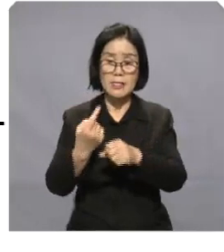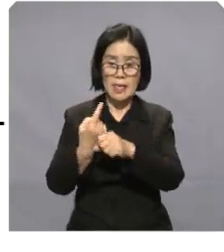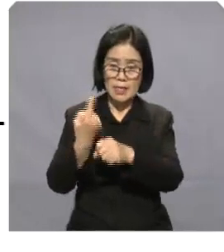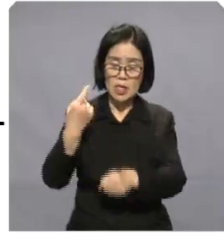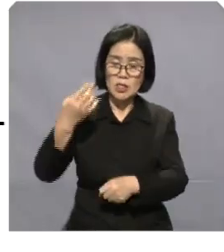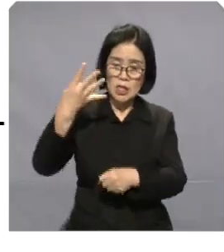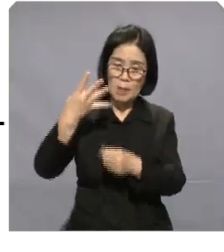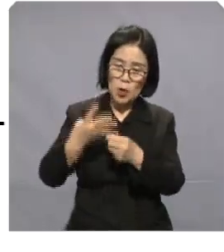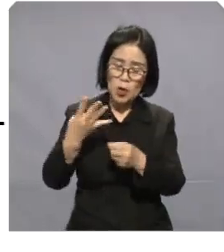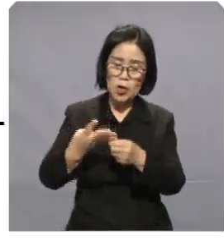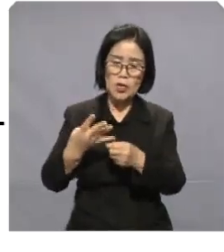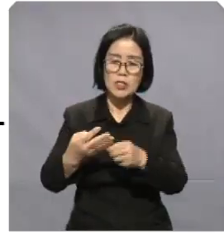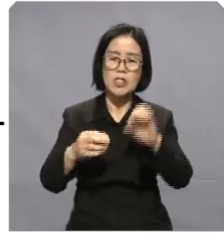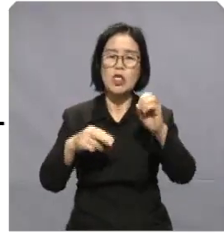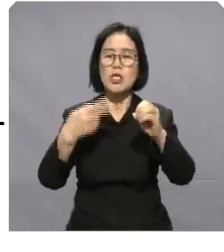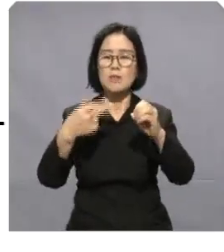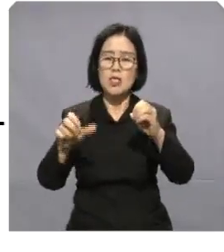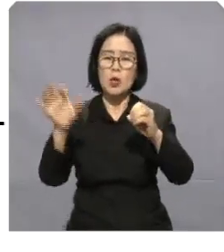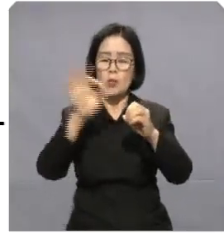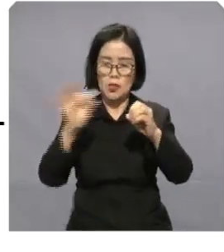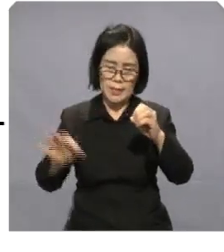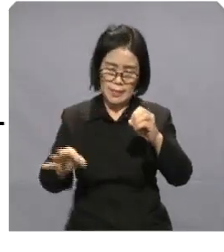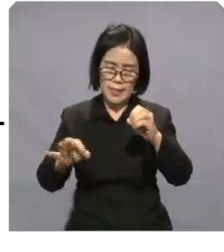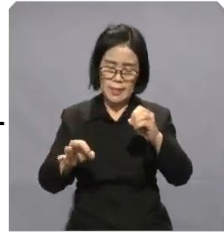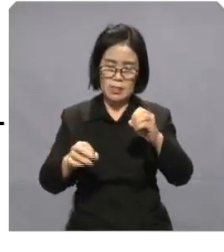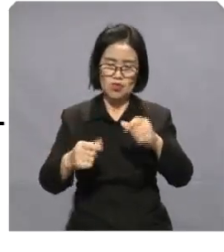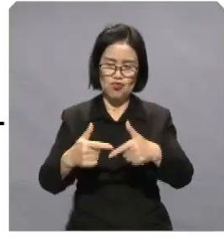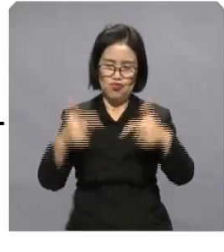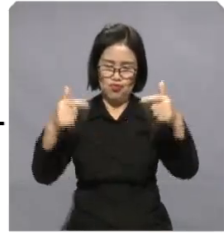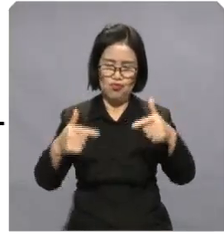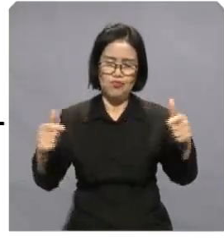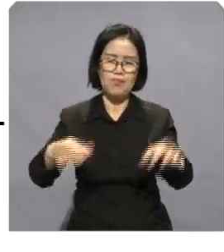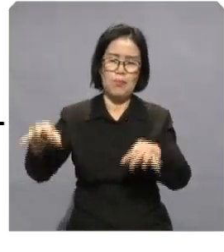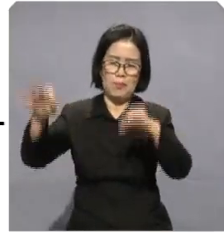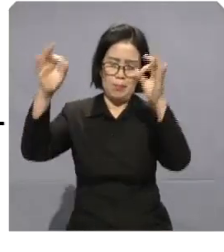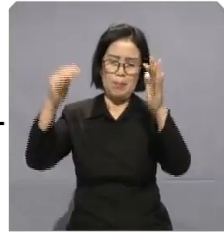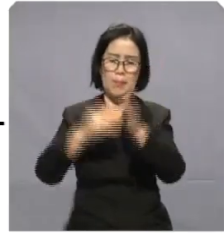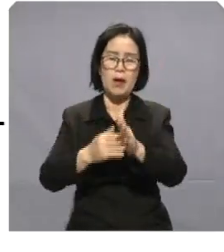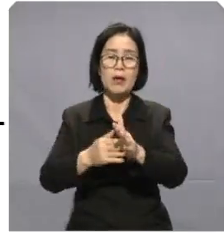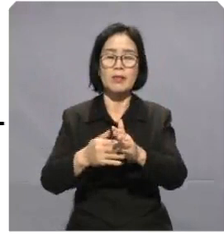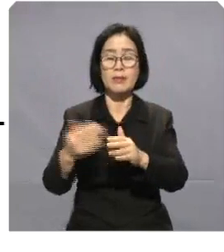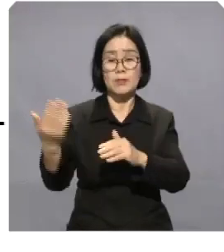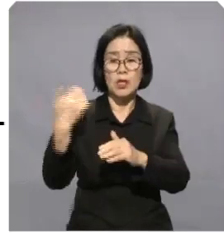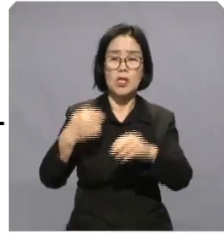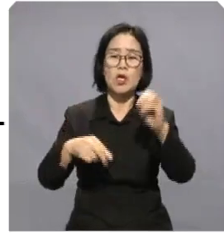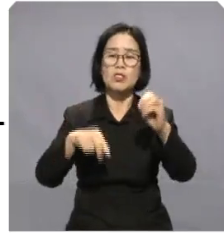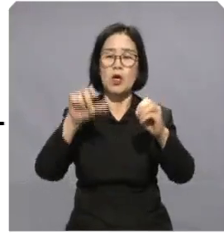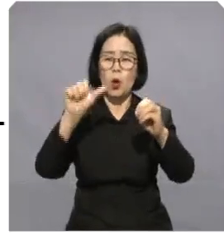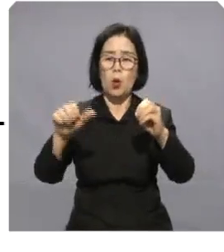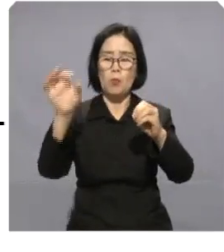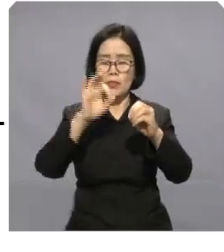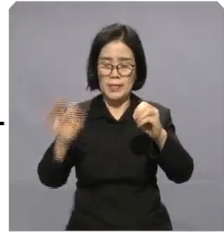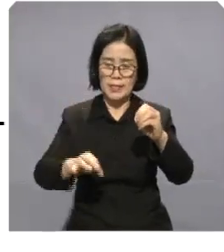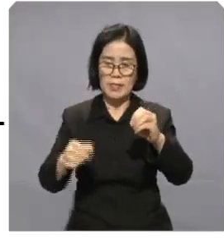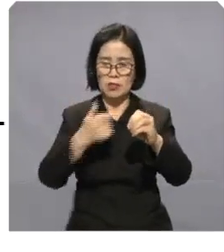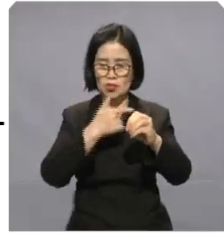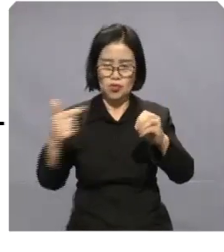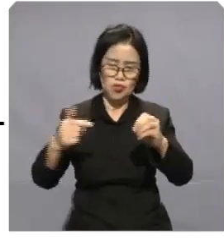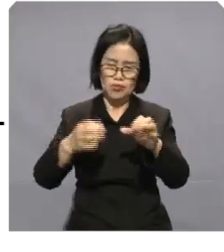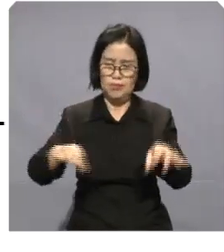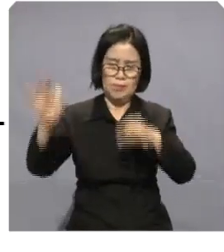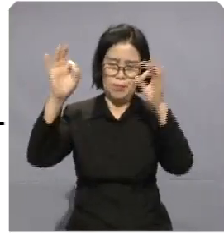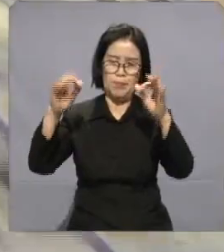4번에 걸쳐 유례없는 0.75% 포인트 광폭 조정을 실시했고 앞서서는 0.5% 포인트 대폭